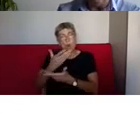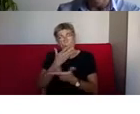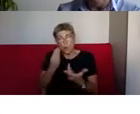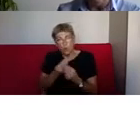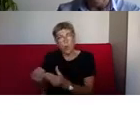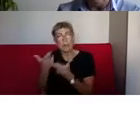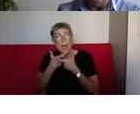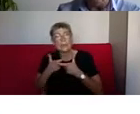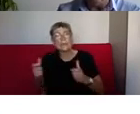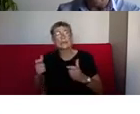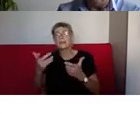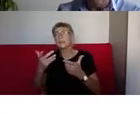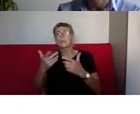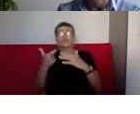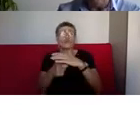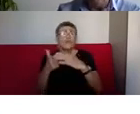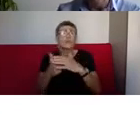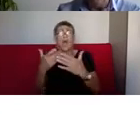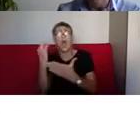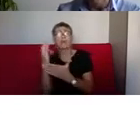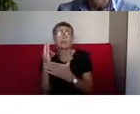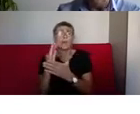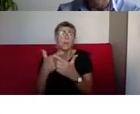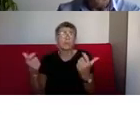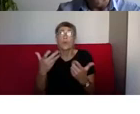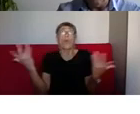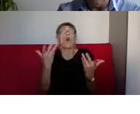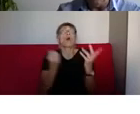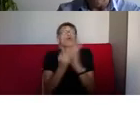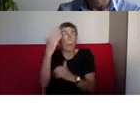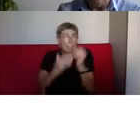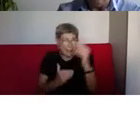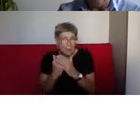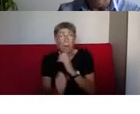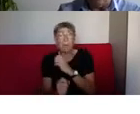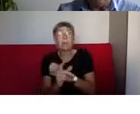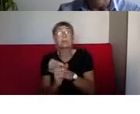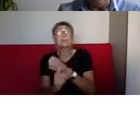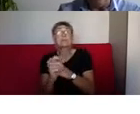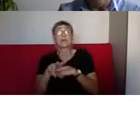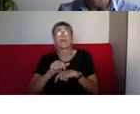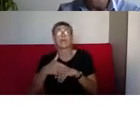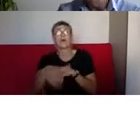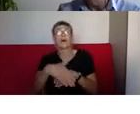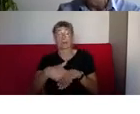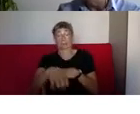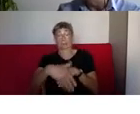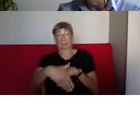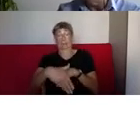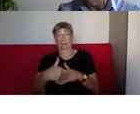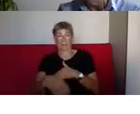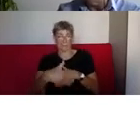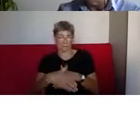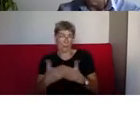accessibles logiciels et applications au plus grand nombre? Quels sont les nouveaux métiers qui vont émerger à court et moyen terme